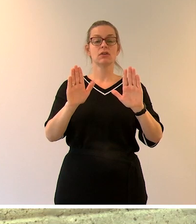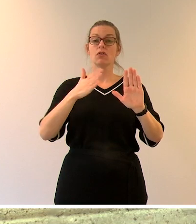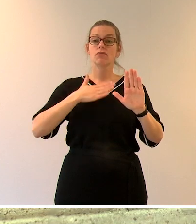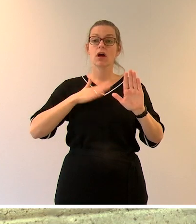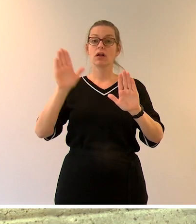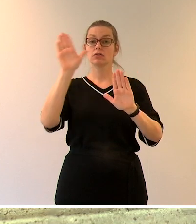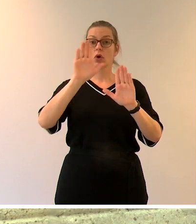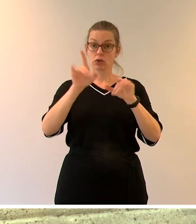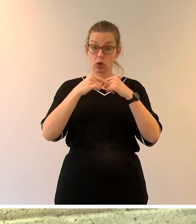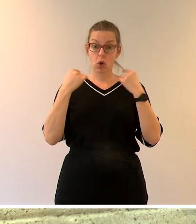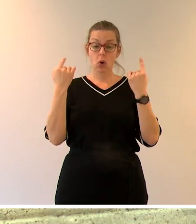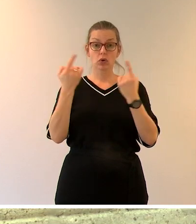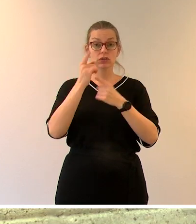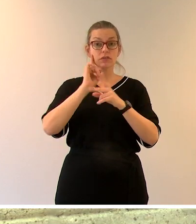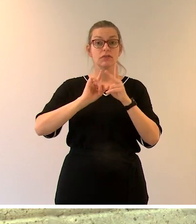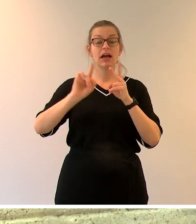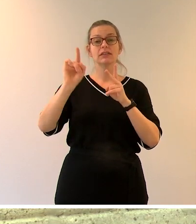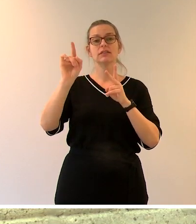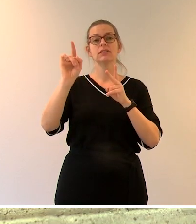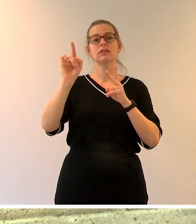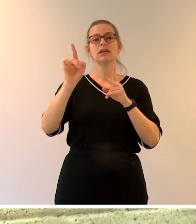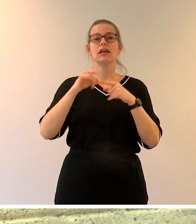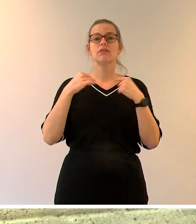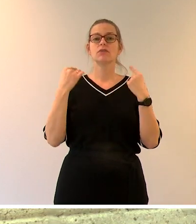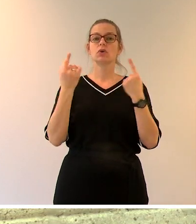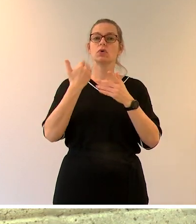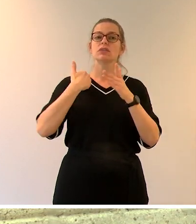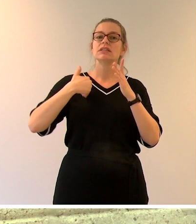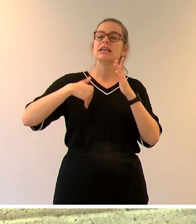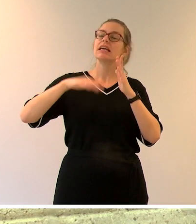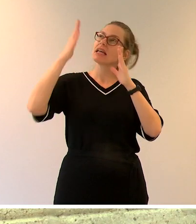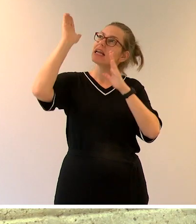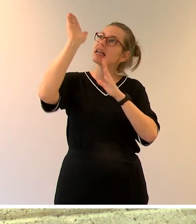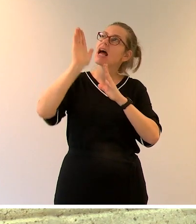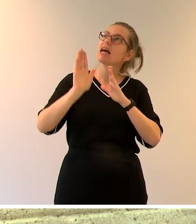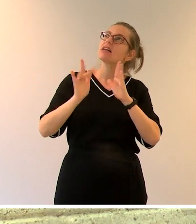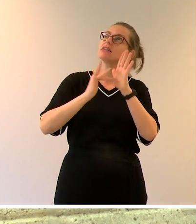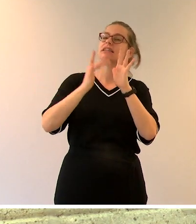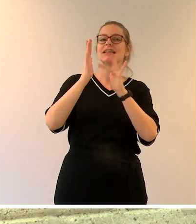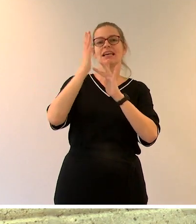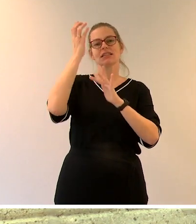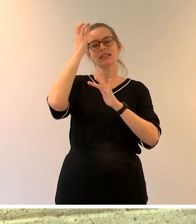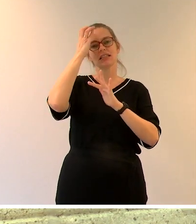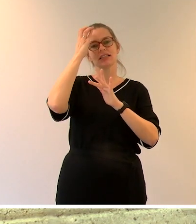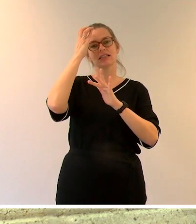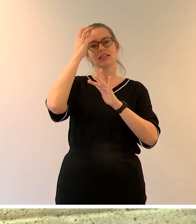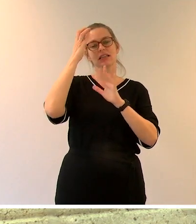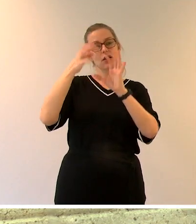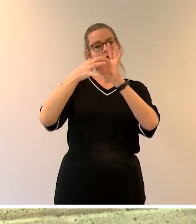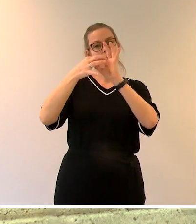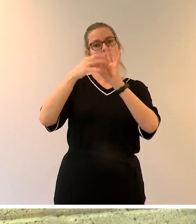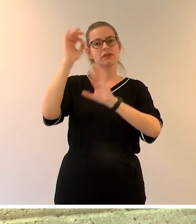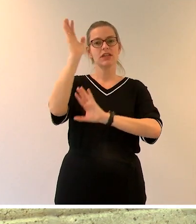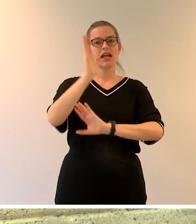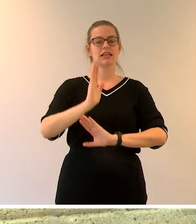van God onze Vader en van onze Heere en Heiland Jezus Christus in de verbondenheid met